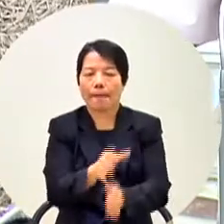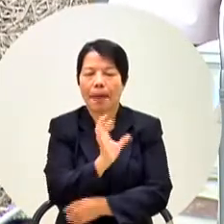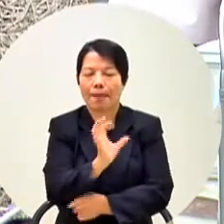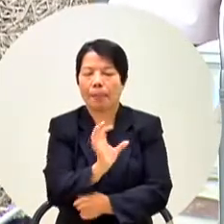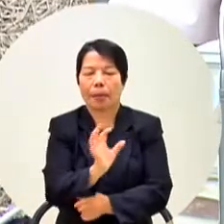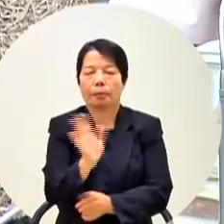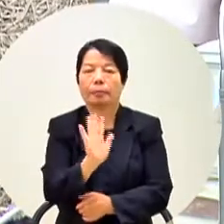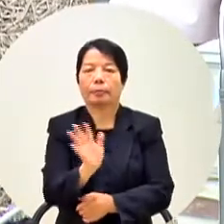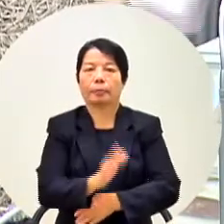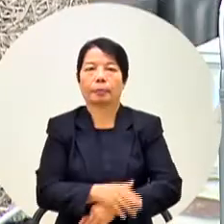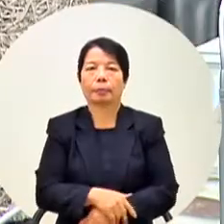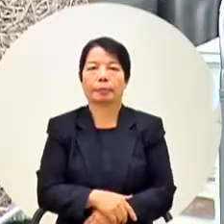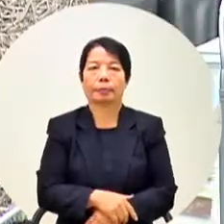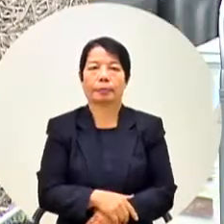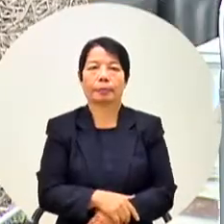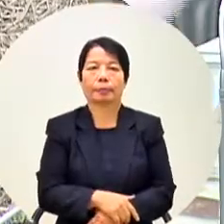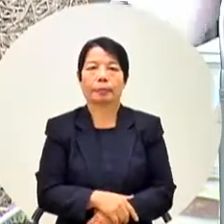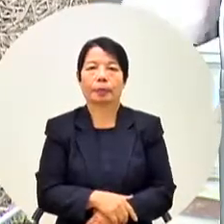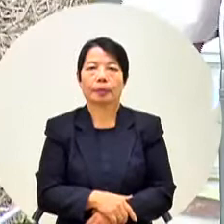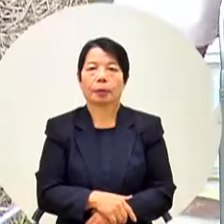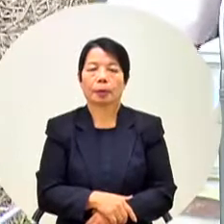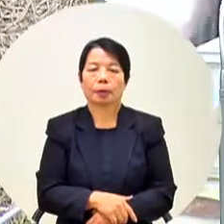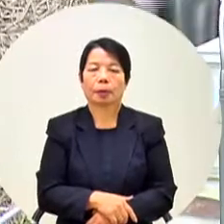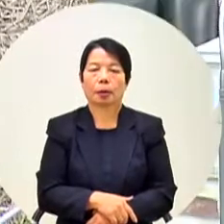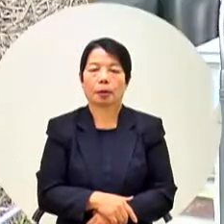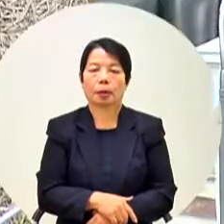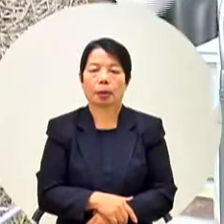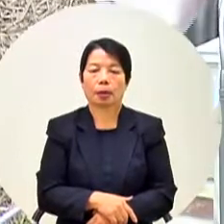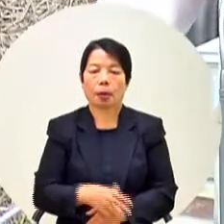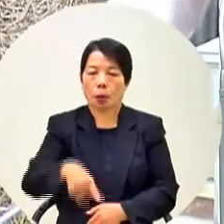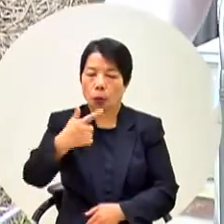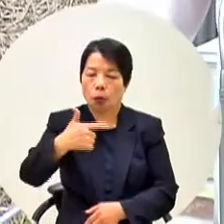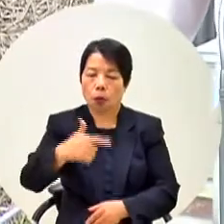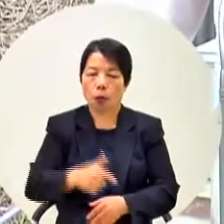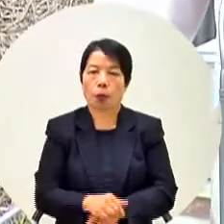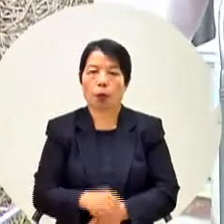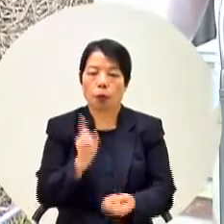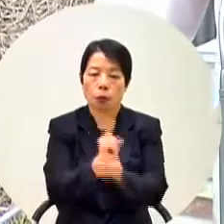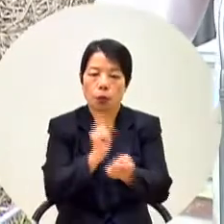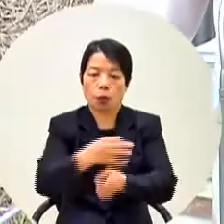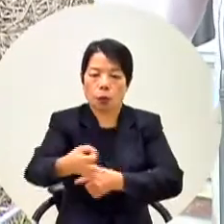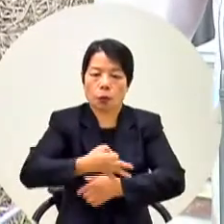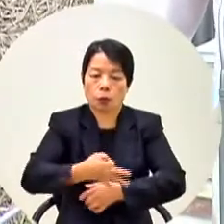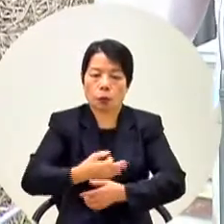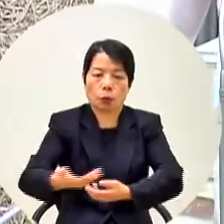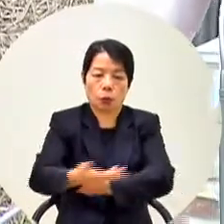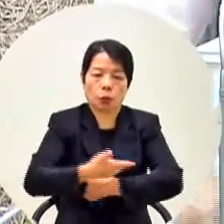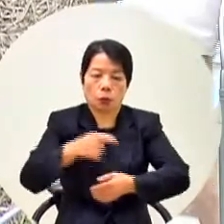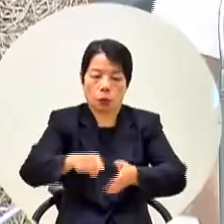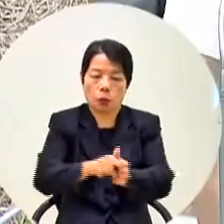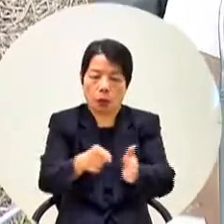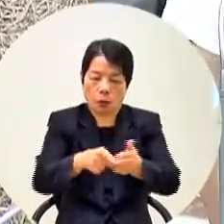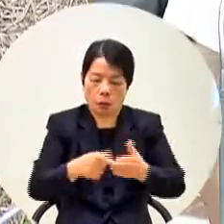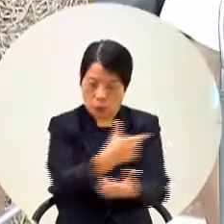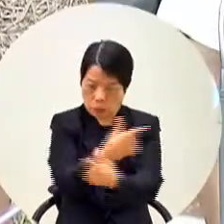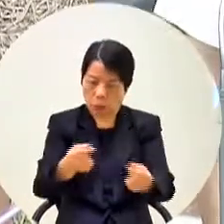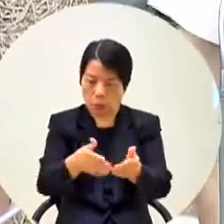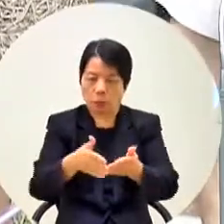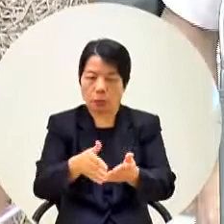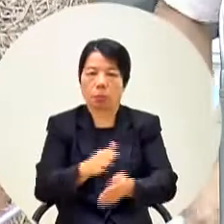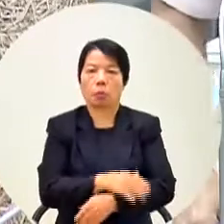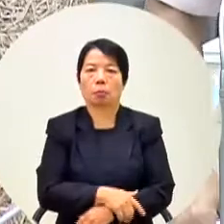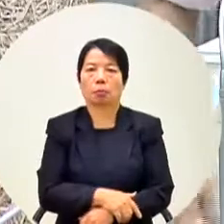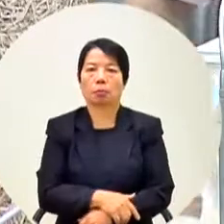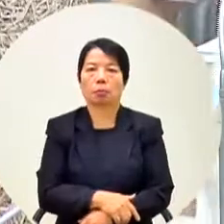唔好？ 好。 哦，尽量修理好，收费合法化，安尼好唔好？ 好。 哦。好